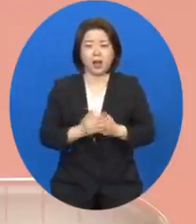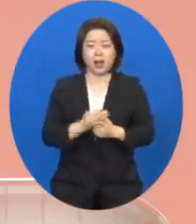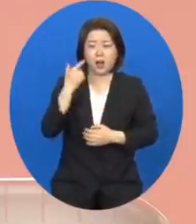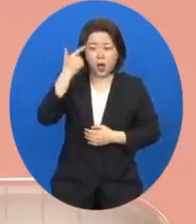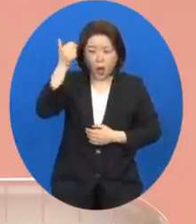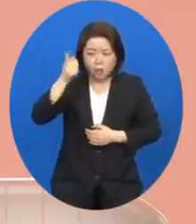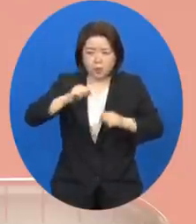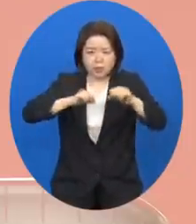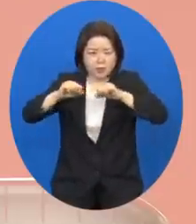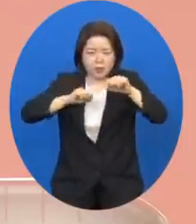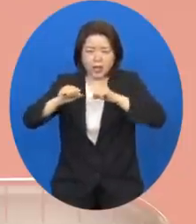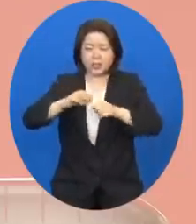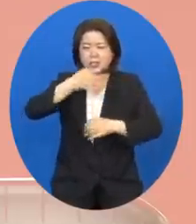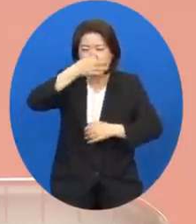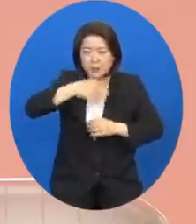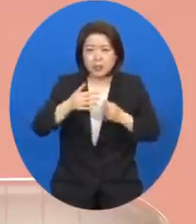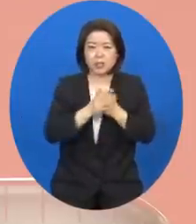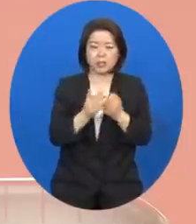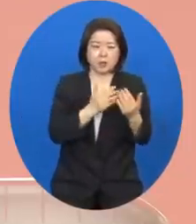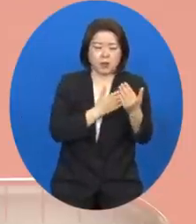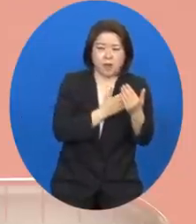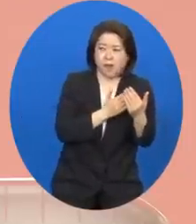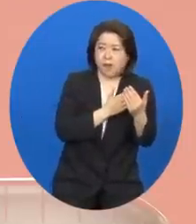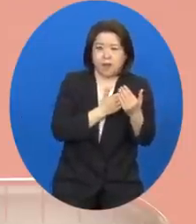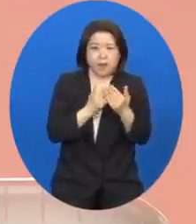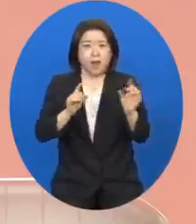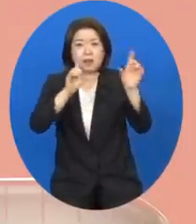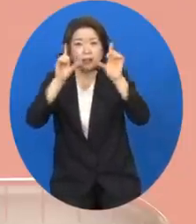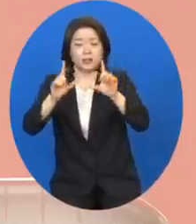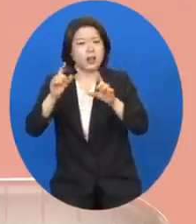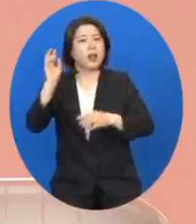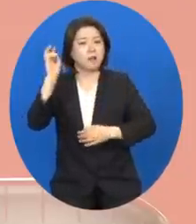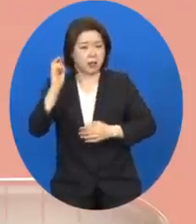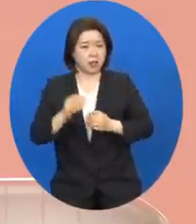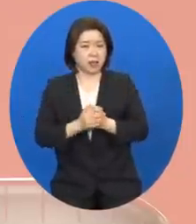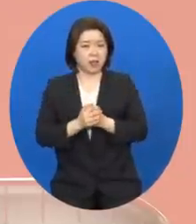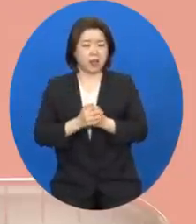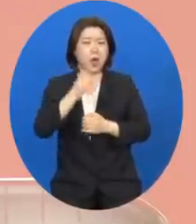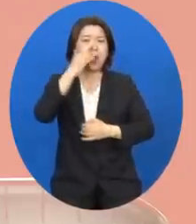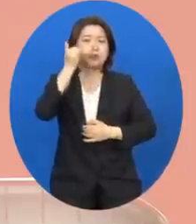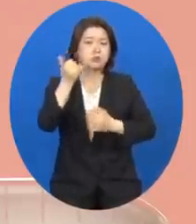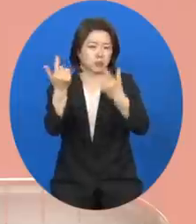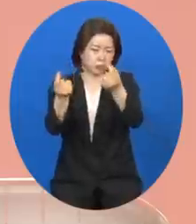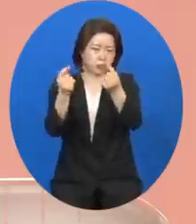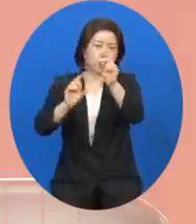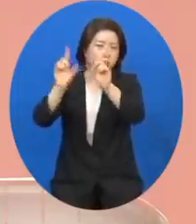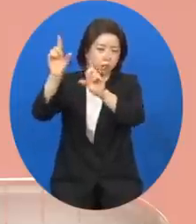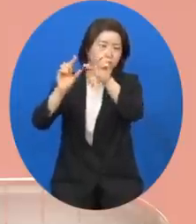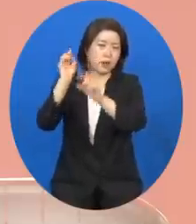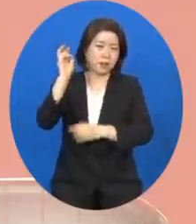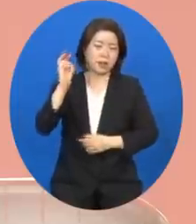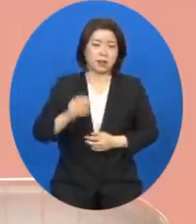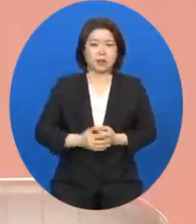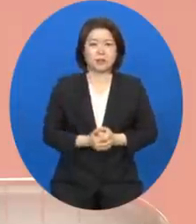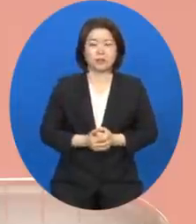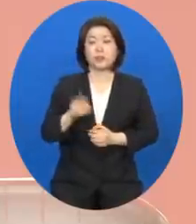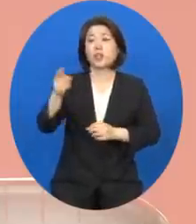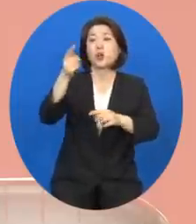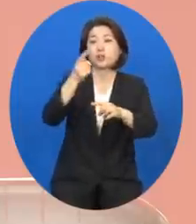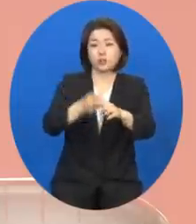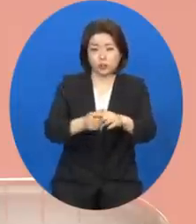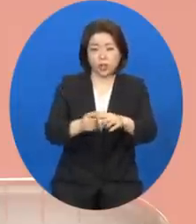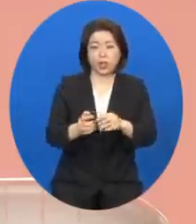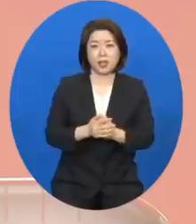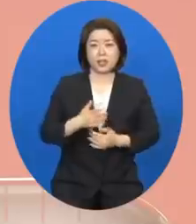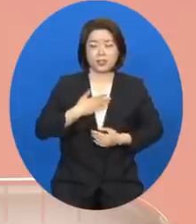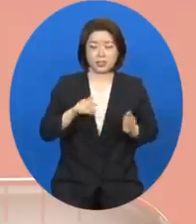힘드니까 늘 긴장 속에서 살았어요. 아마 아버님, 어머님도 그러셨을 것 같아요. 그러다가